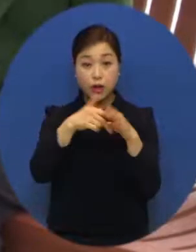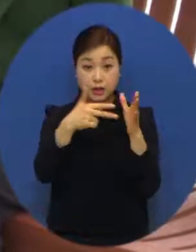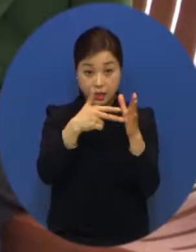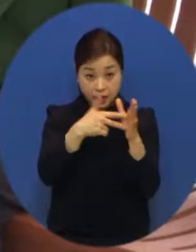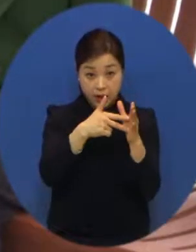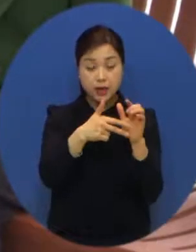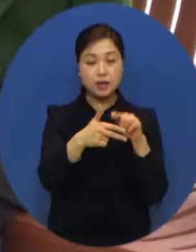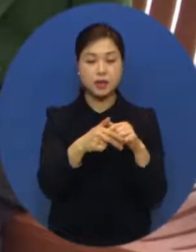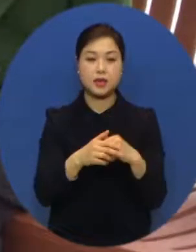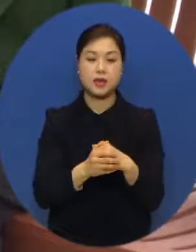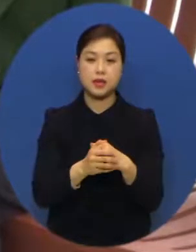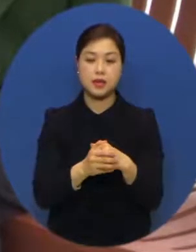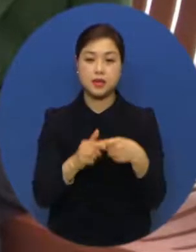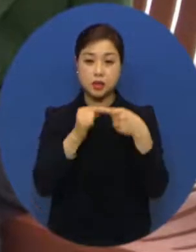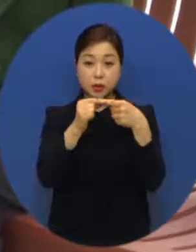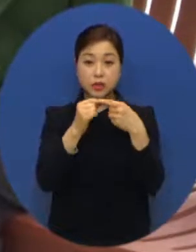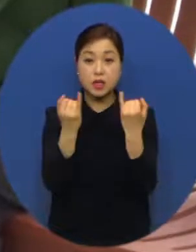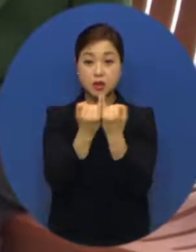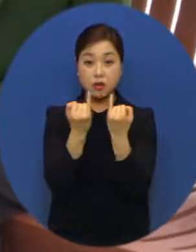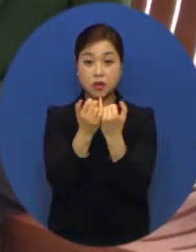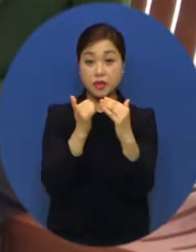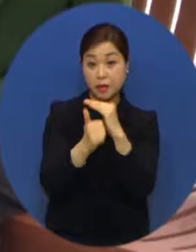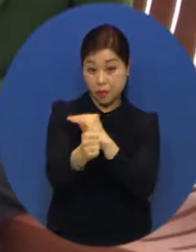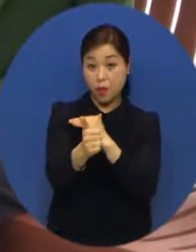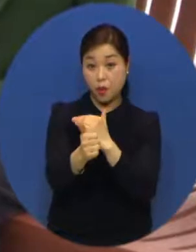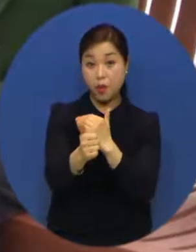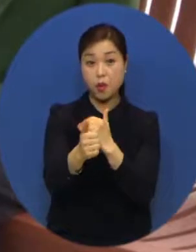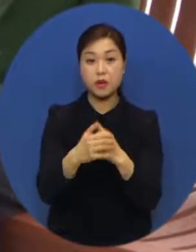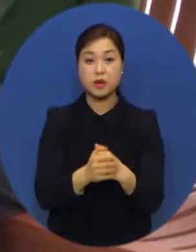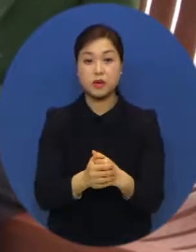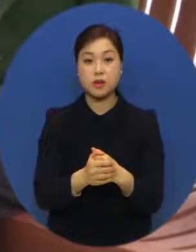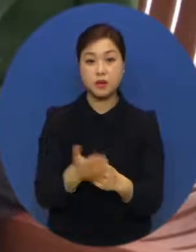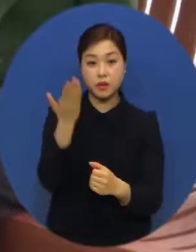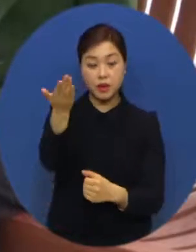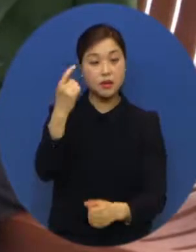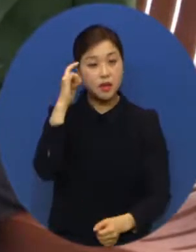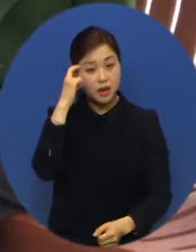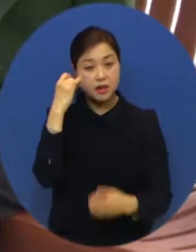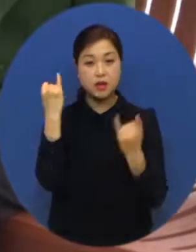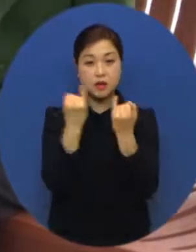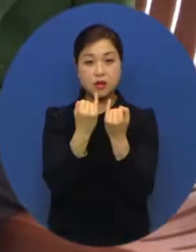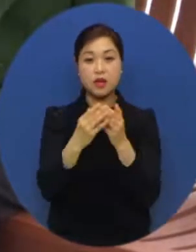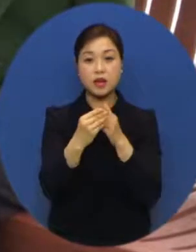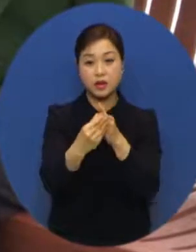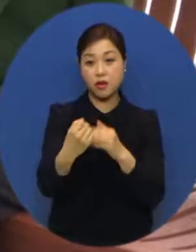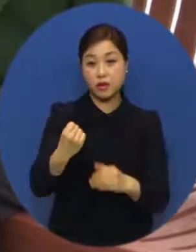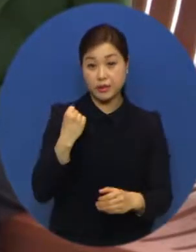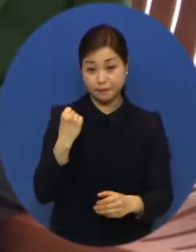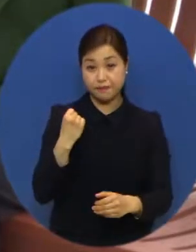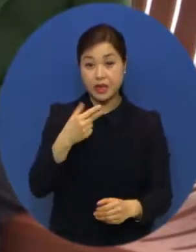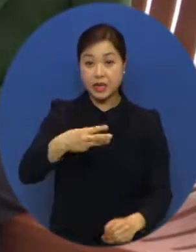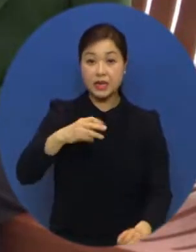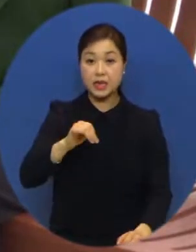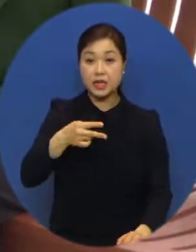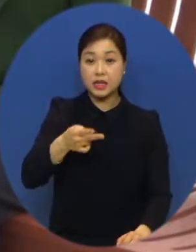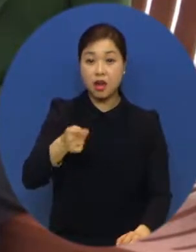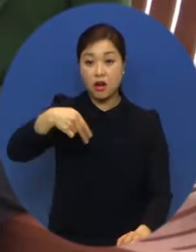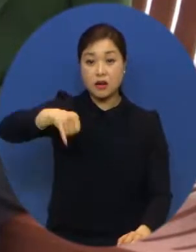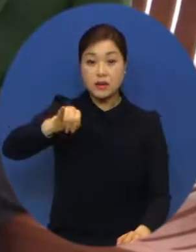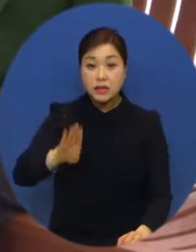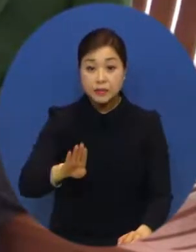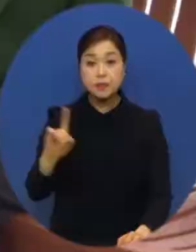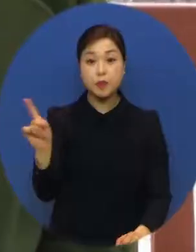첫 여성 대표이사가 되셨네요. 이춘하 대표님께서 생각하시는 여성의 리더십 어떤 건지